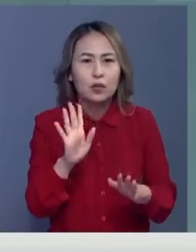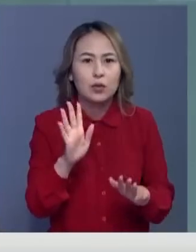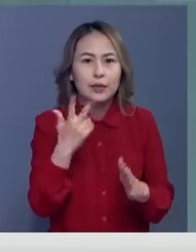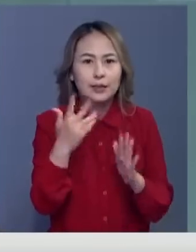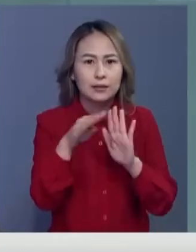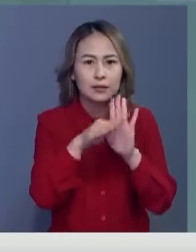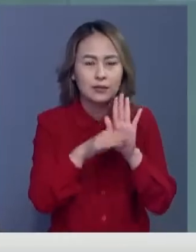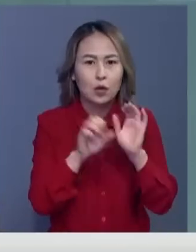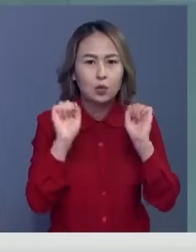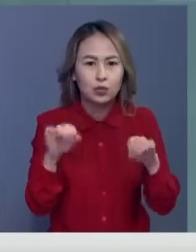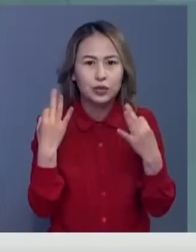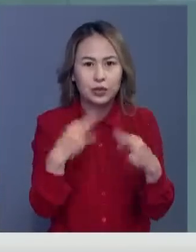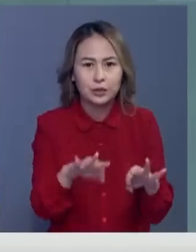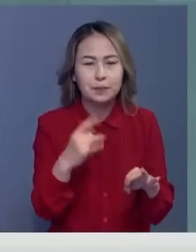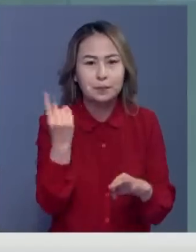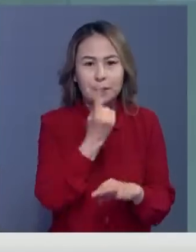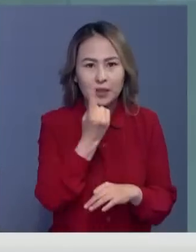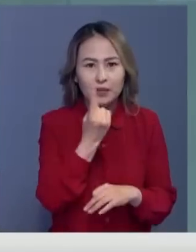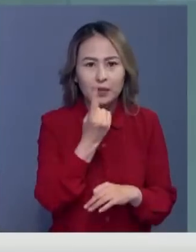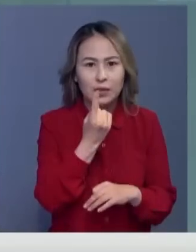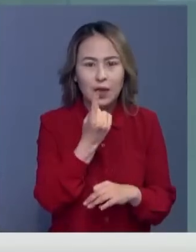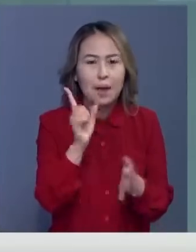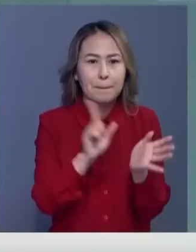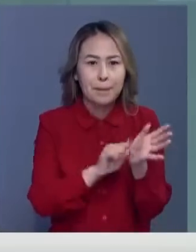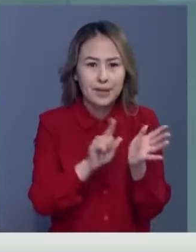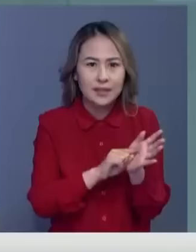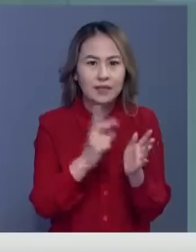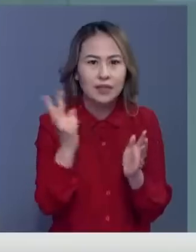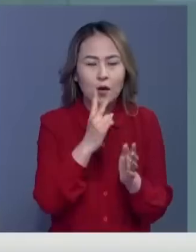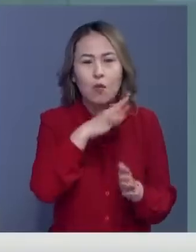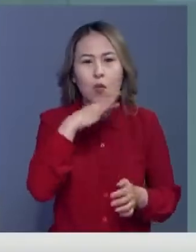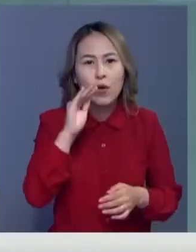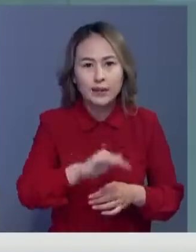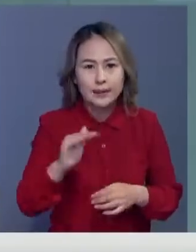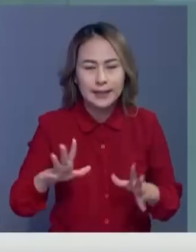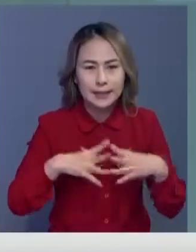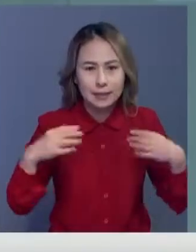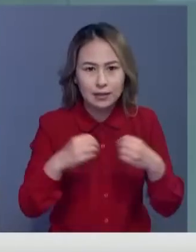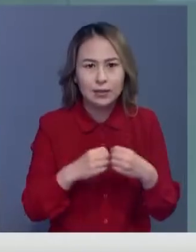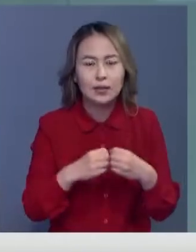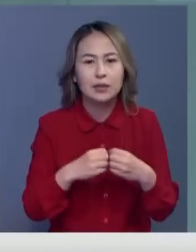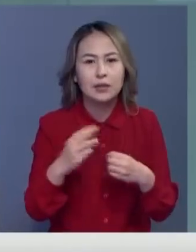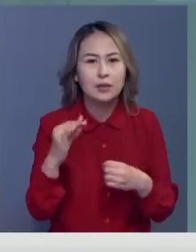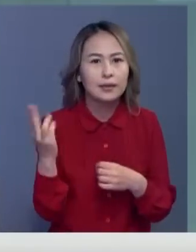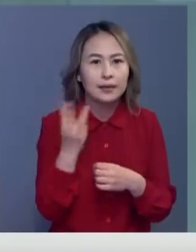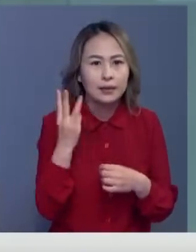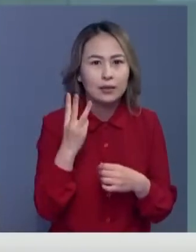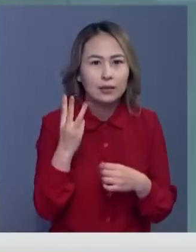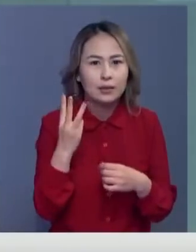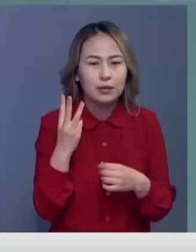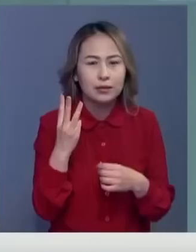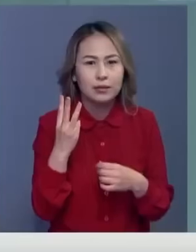санаттағы азаматтар ала алады. Бұл біріншіден зейнеткерлер, екіншіден көп балалы отбасы мүшелері және үшіншіден